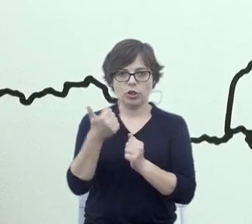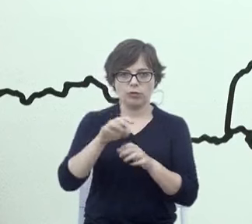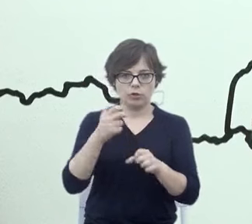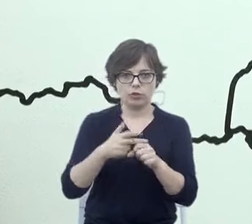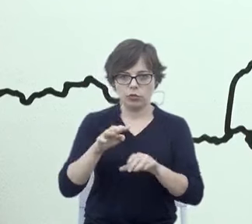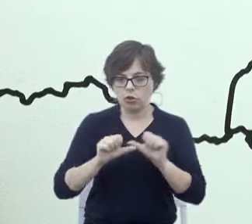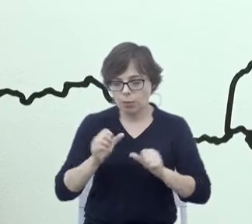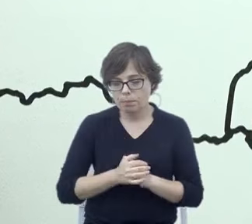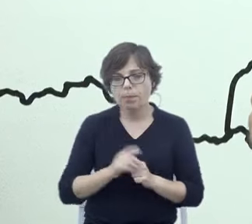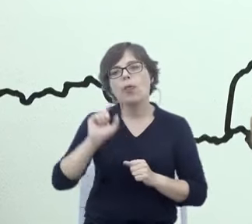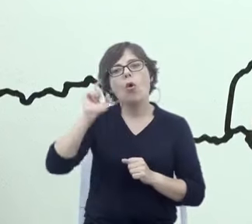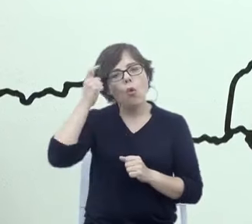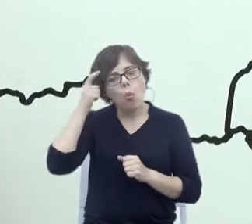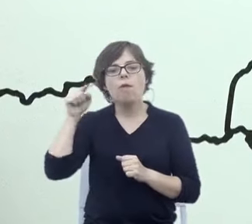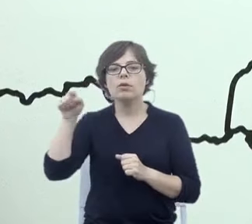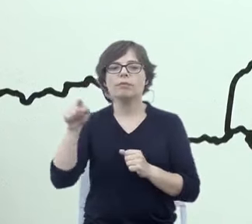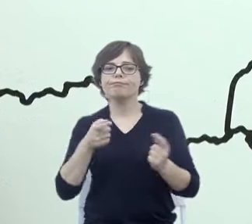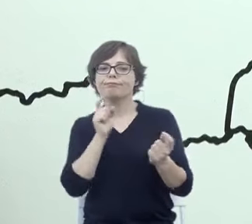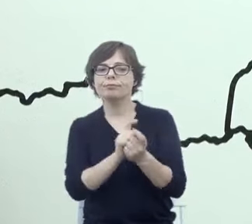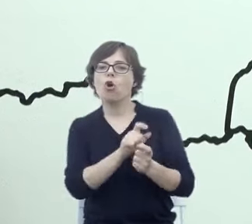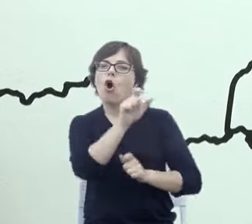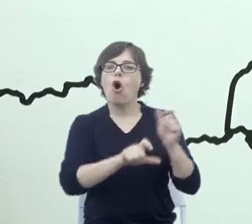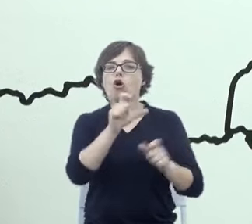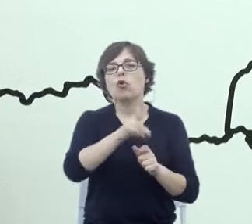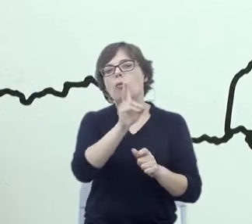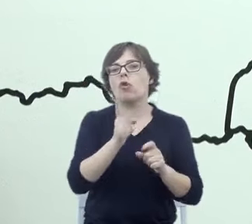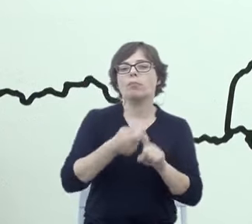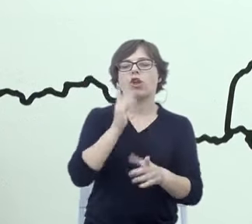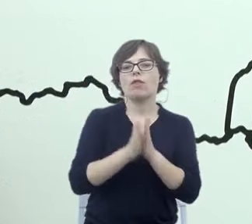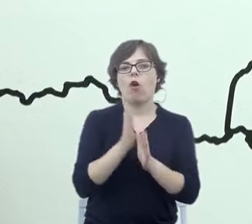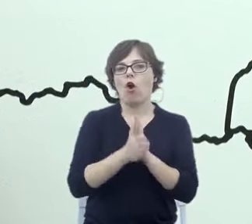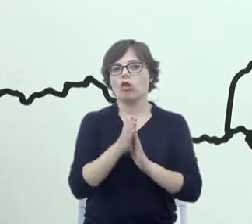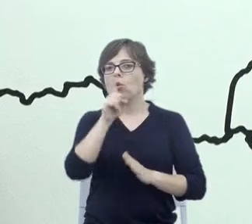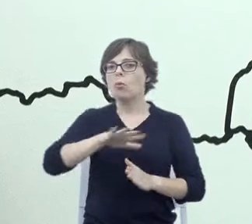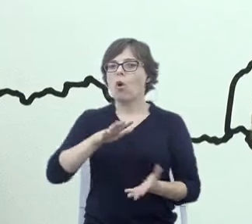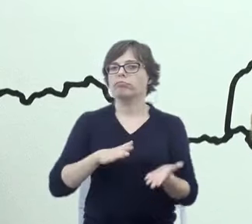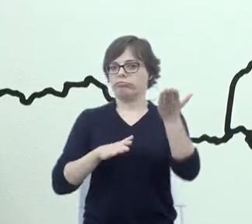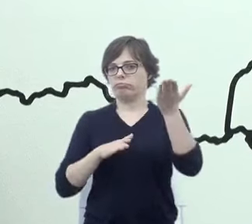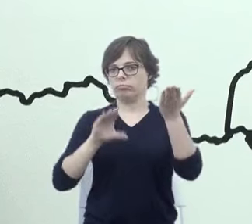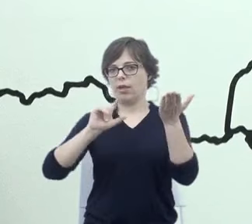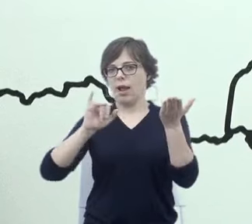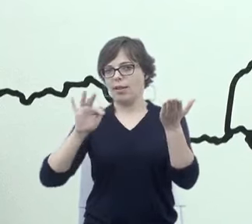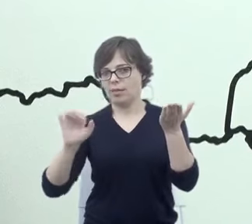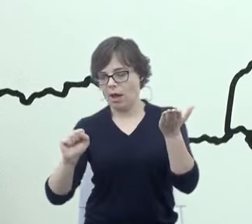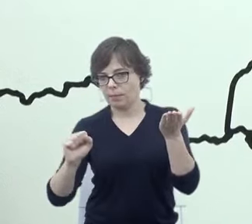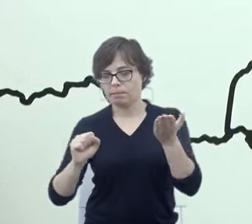Przede wszystkim w ludzi zaliczanych do przedwojennej elity społecznej, niezależnie